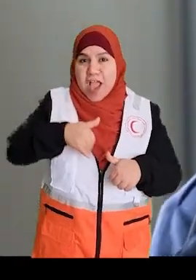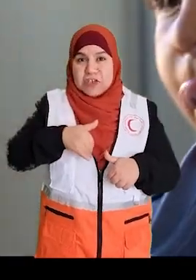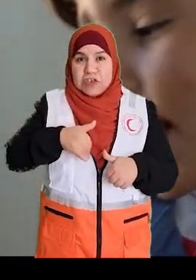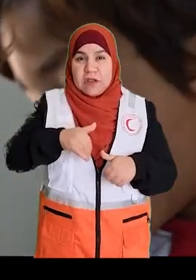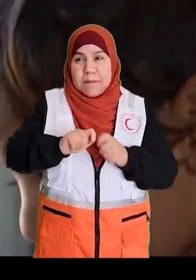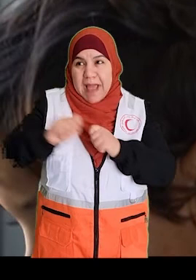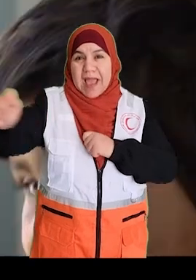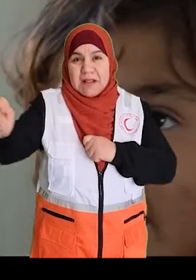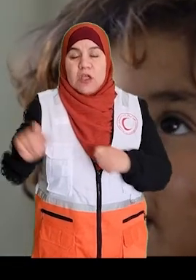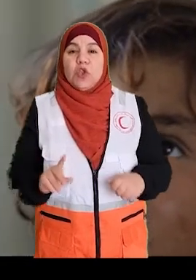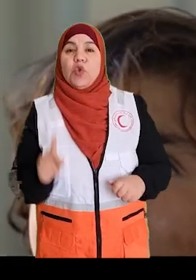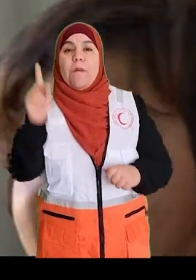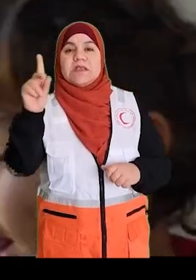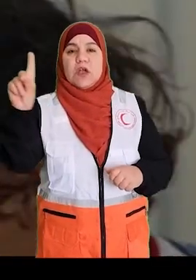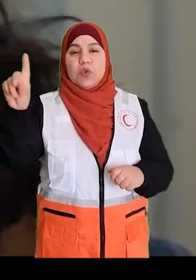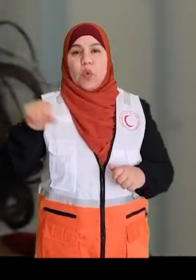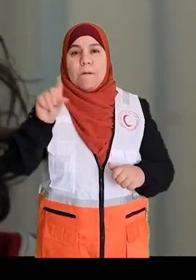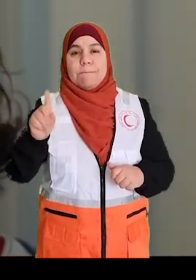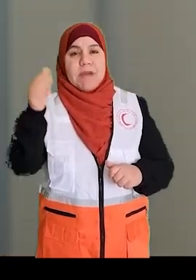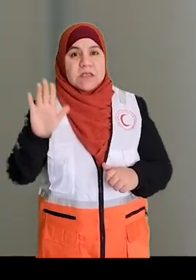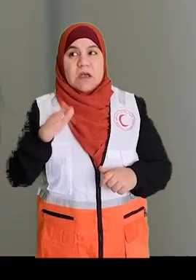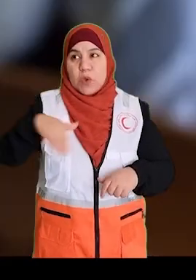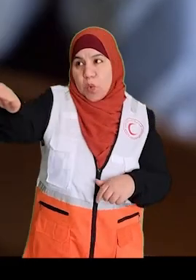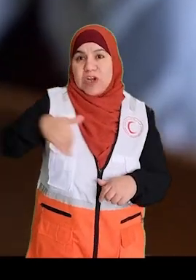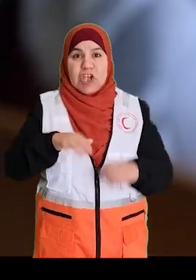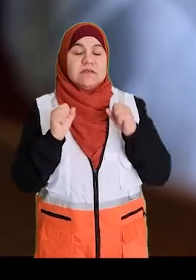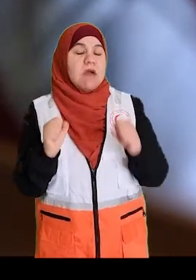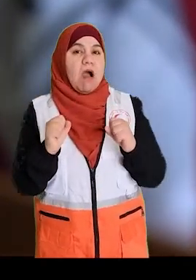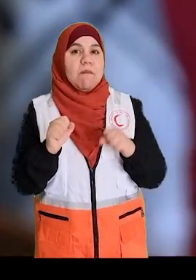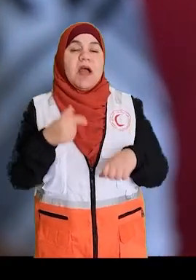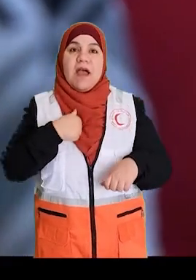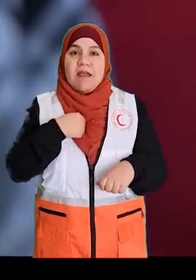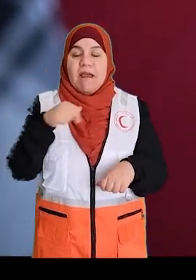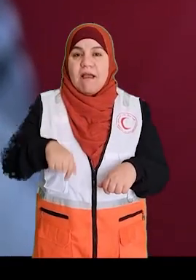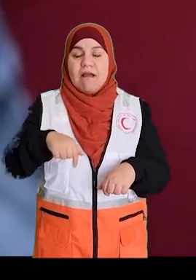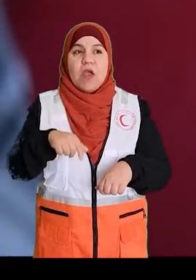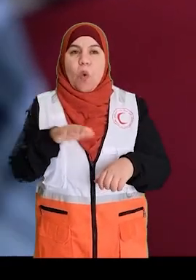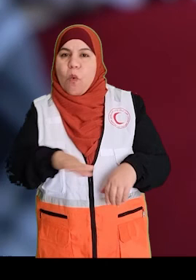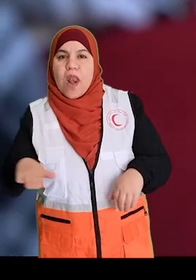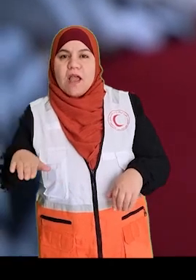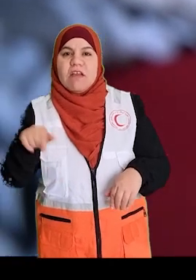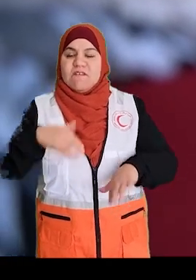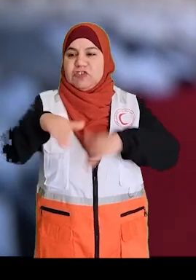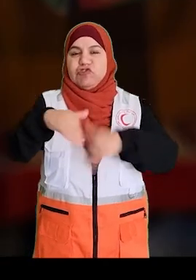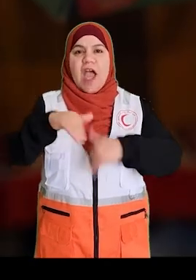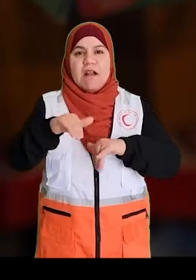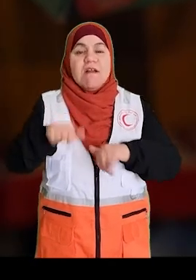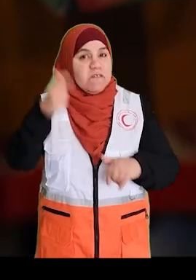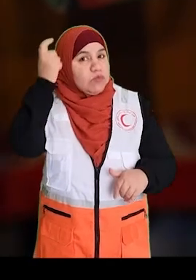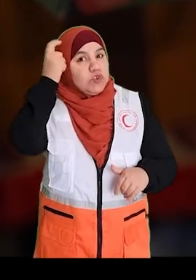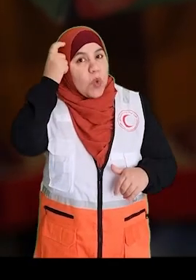أروح على طوباس وأرجع مرة واحدة، لأنه هالساعة أنا أولادتي بتعرفي في شارع هون